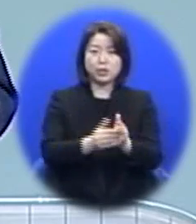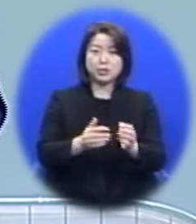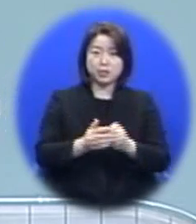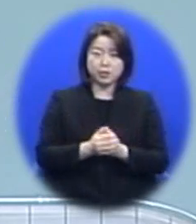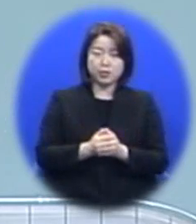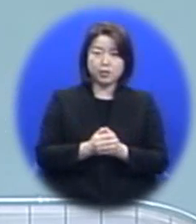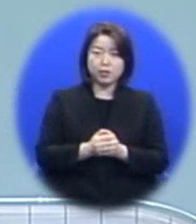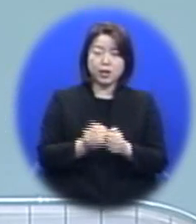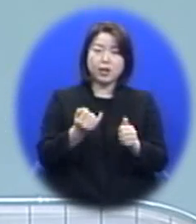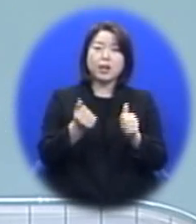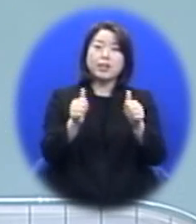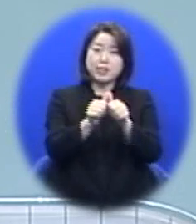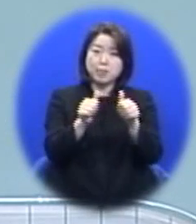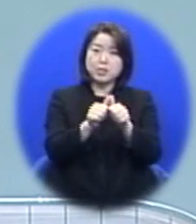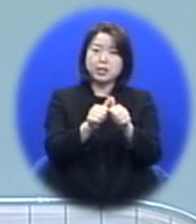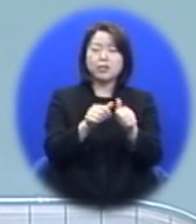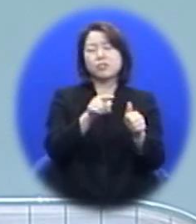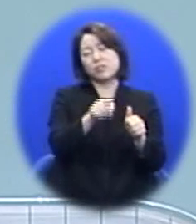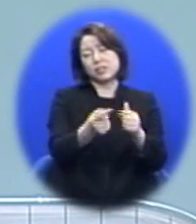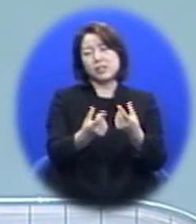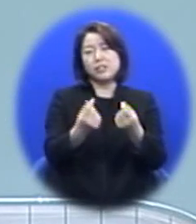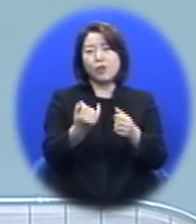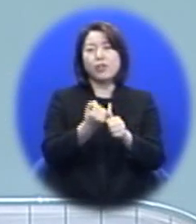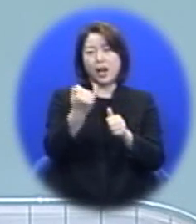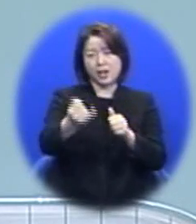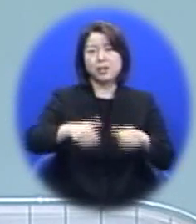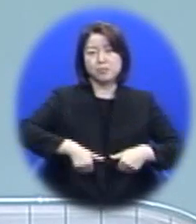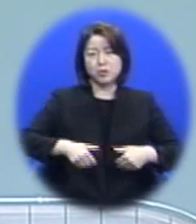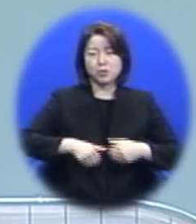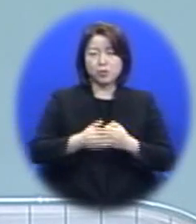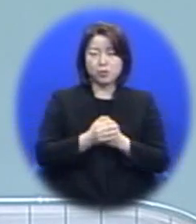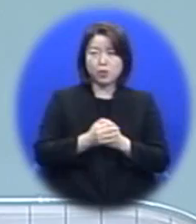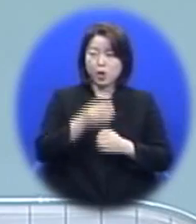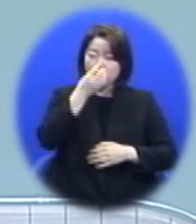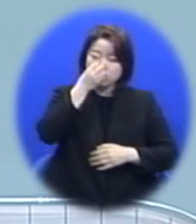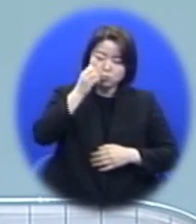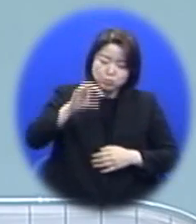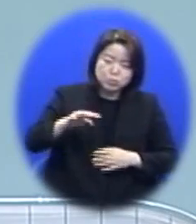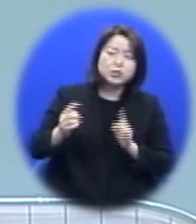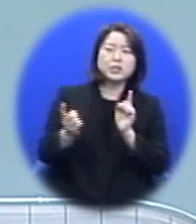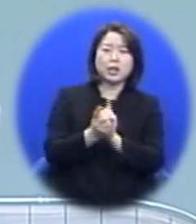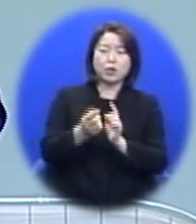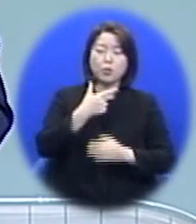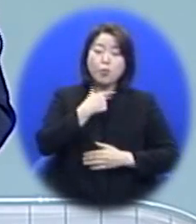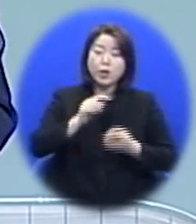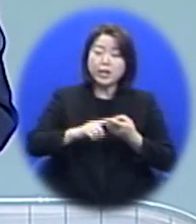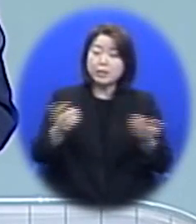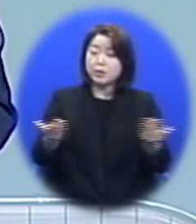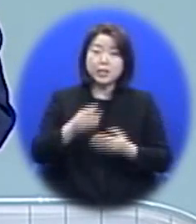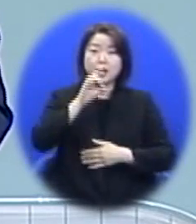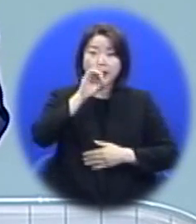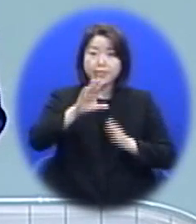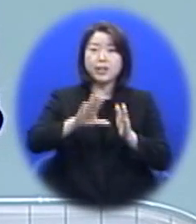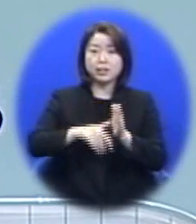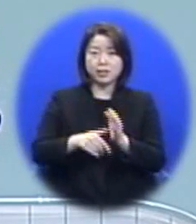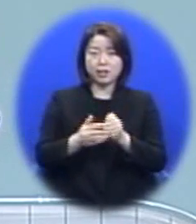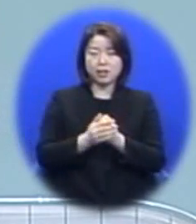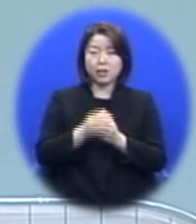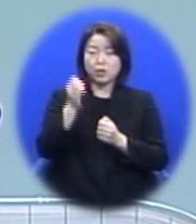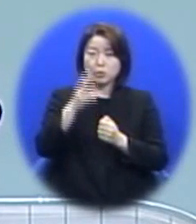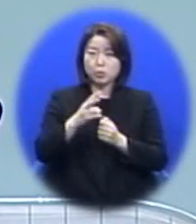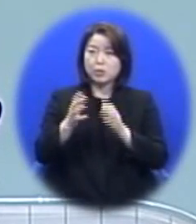남자들에게는 이런 아내가 필요합니다. 무시당하고 원하는 대로 일이 안 되고 사람들로부터